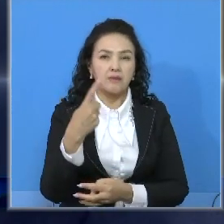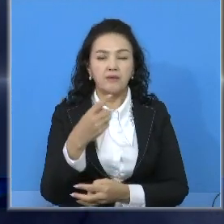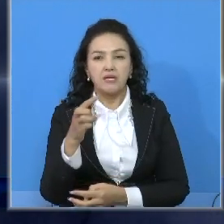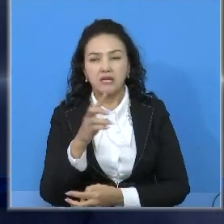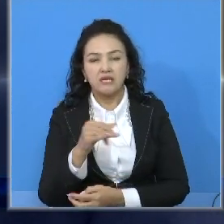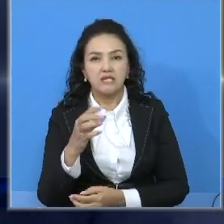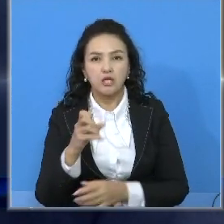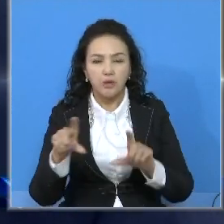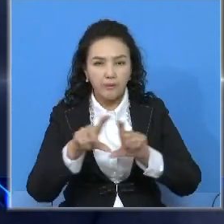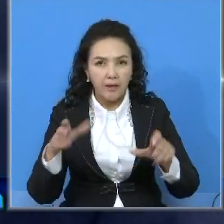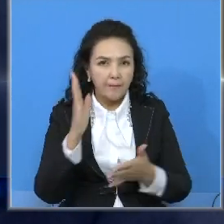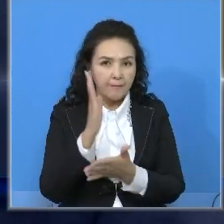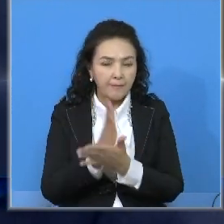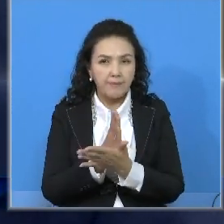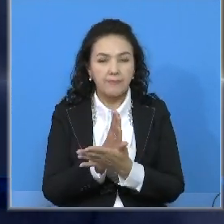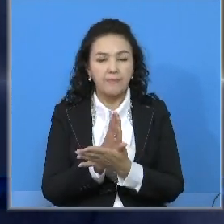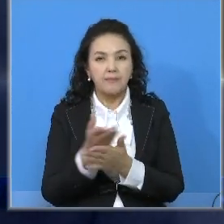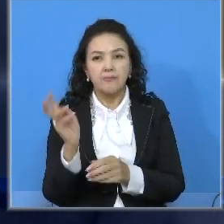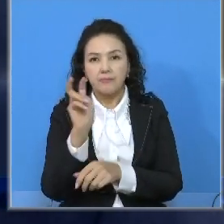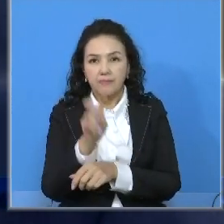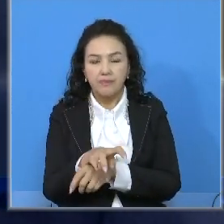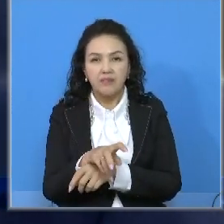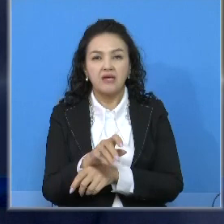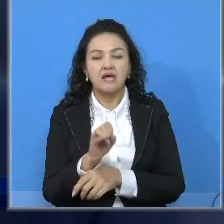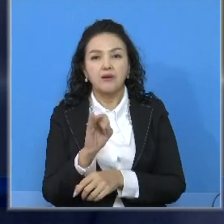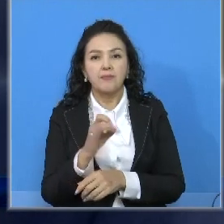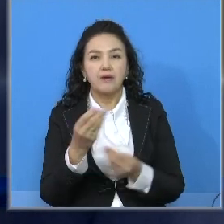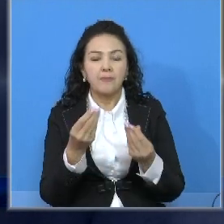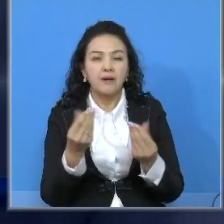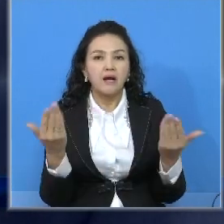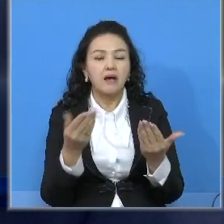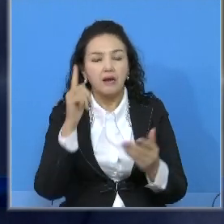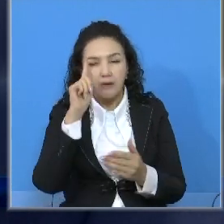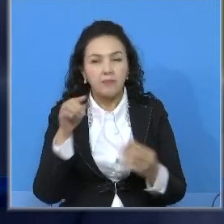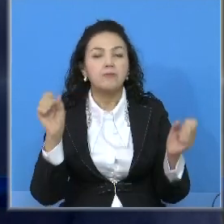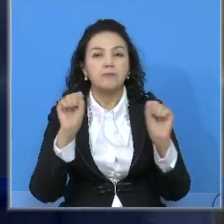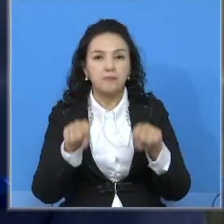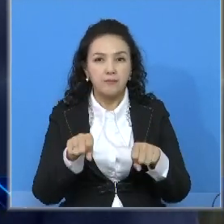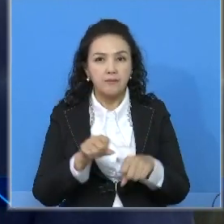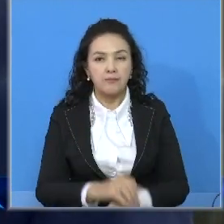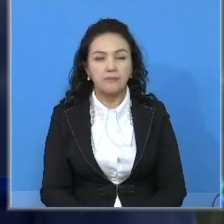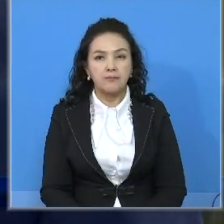разъезде кедендік рәсімдеу орталығы бар, соған келіп кедендік рәсімдеу бағасы қанша тұратынын білулеріңізге болады.